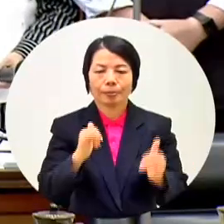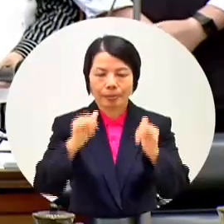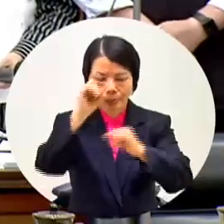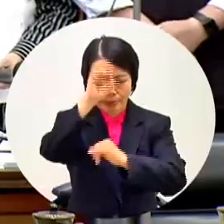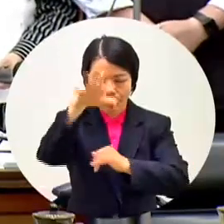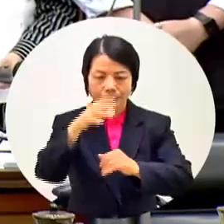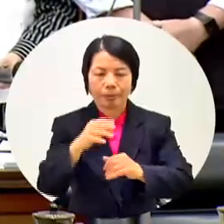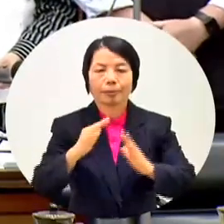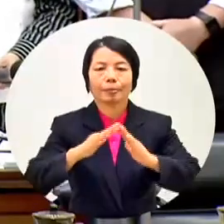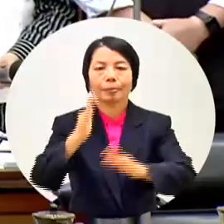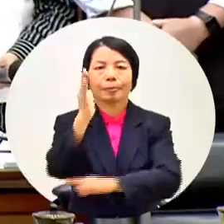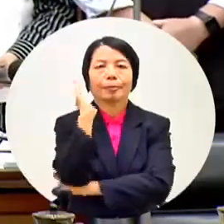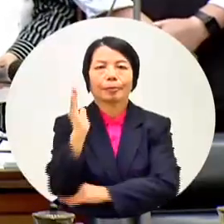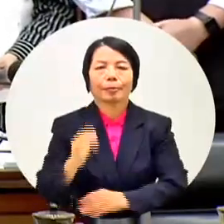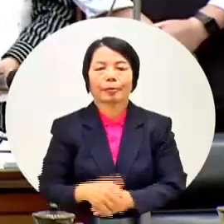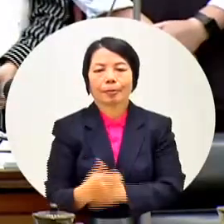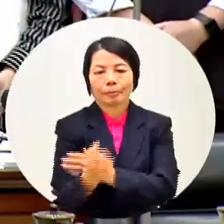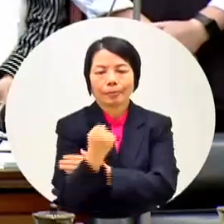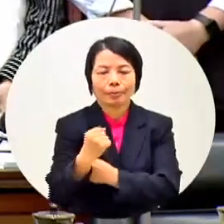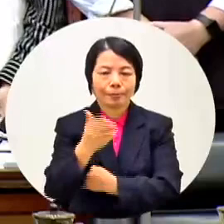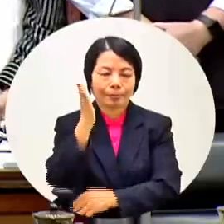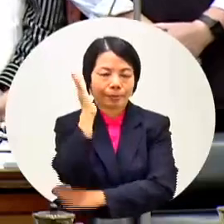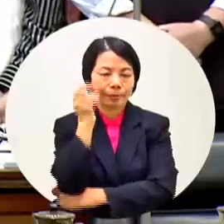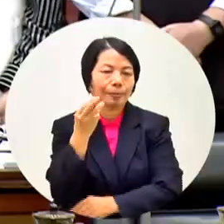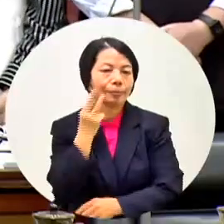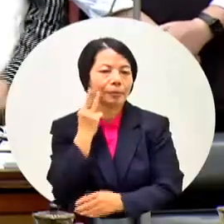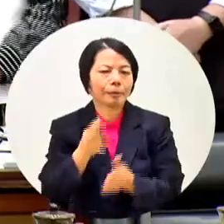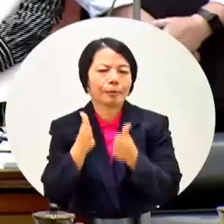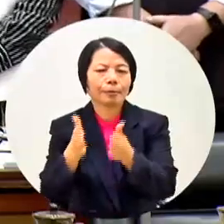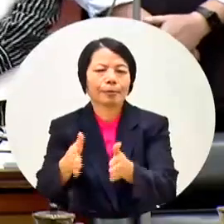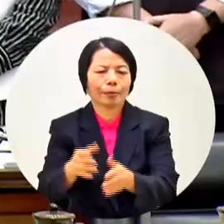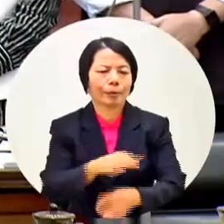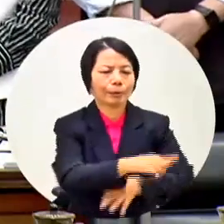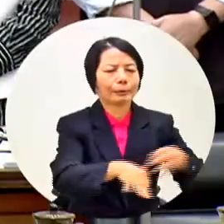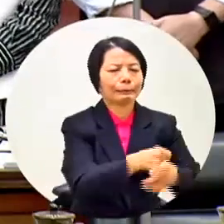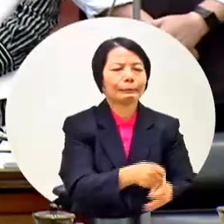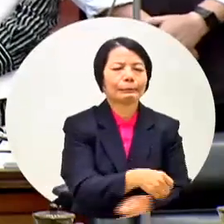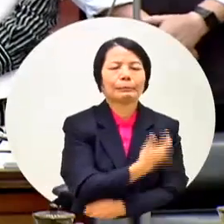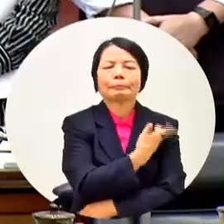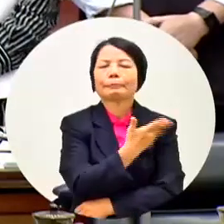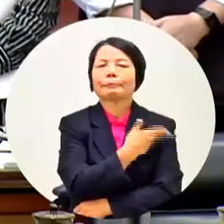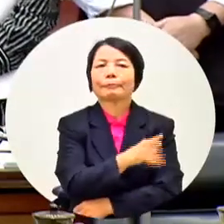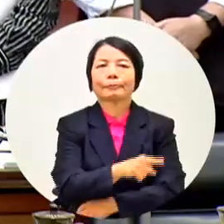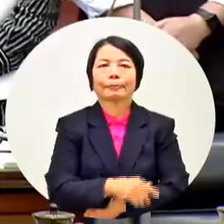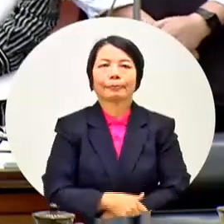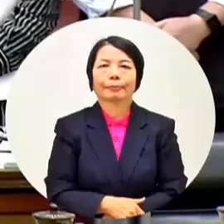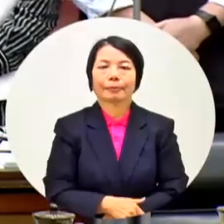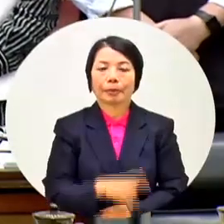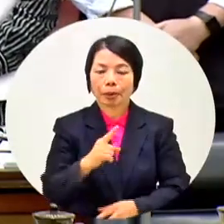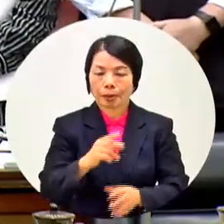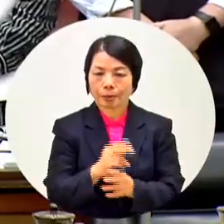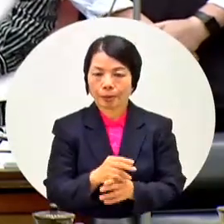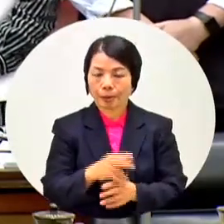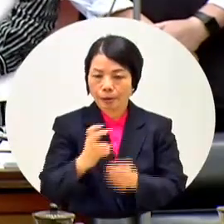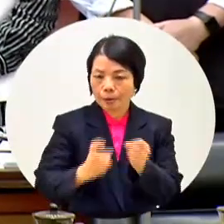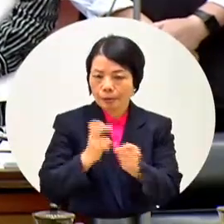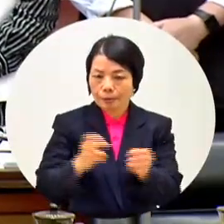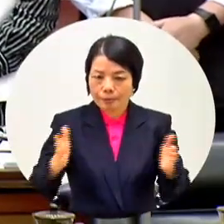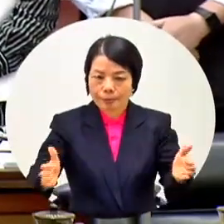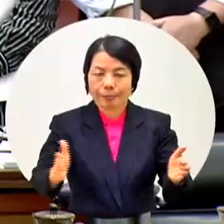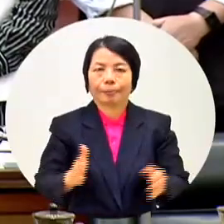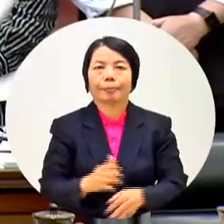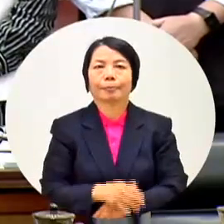啊，完全无咧拼经济。我相信这20冬来，我相信在座大家拢深深体会啦